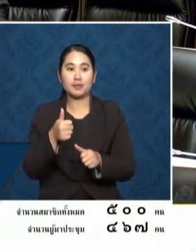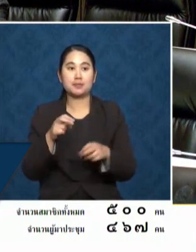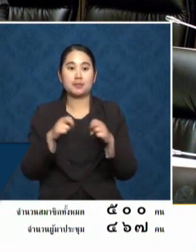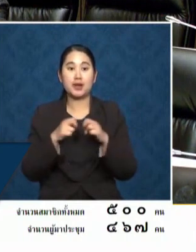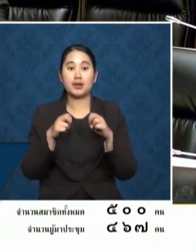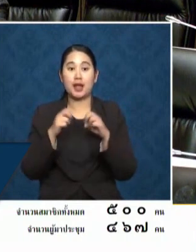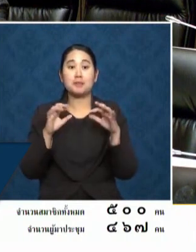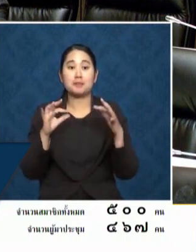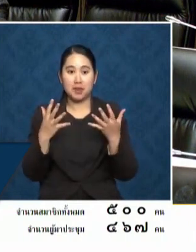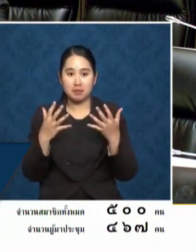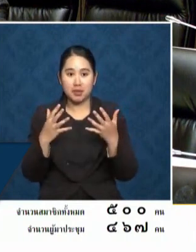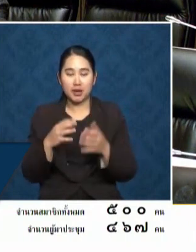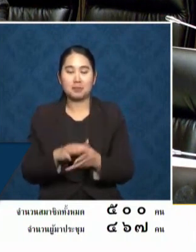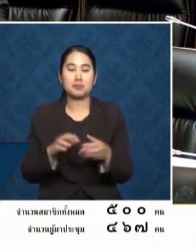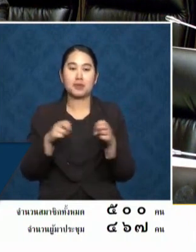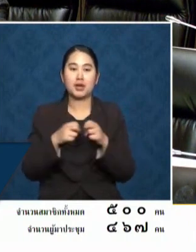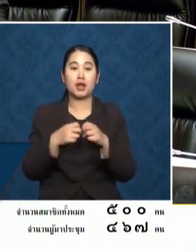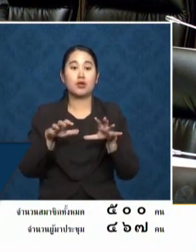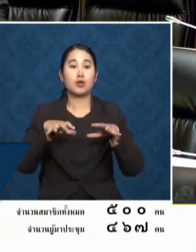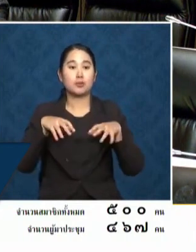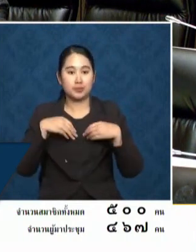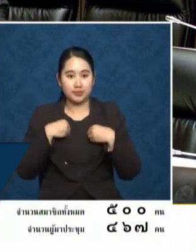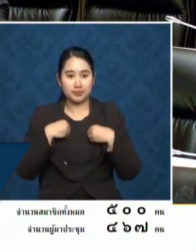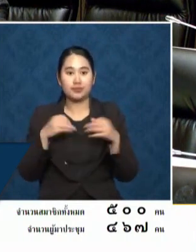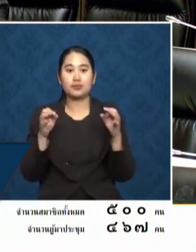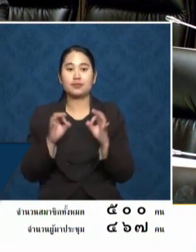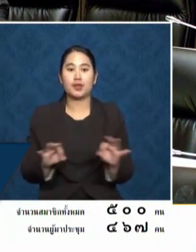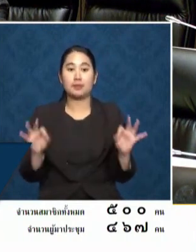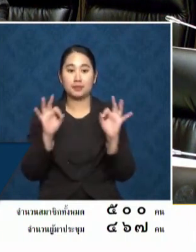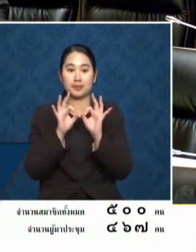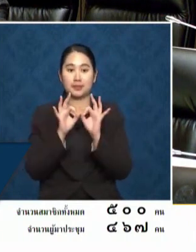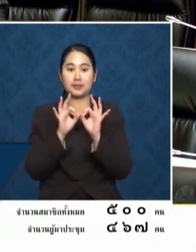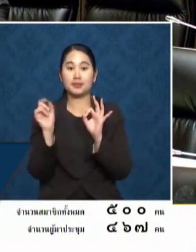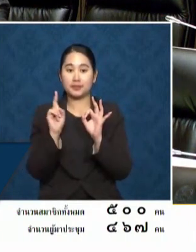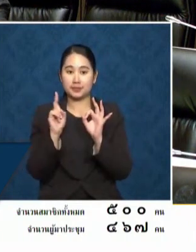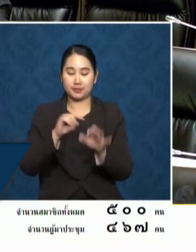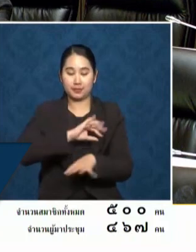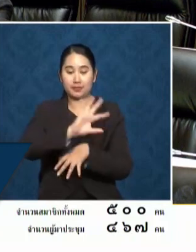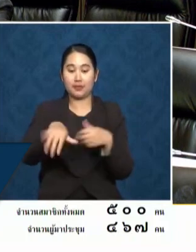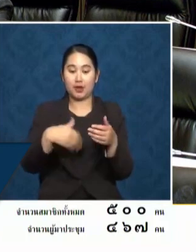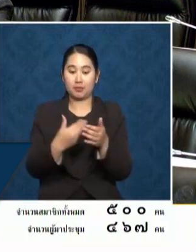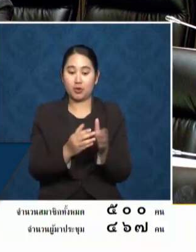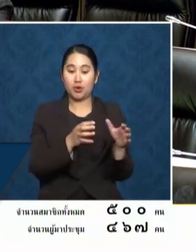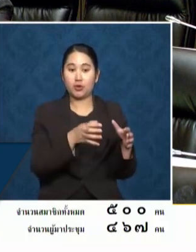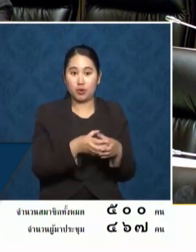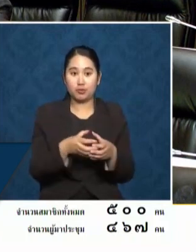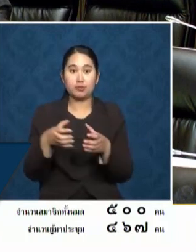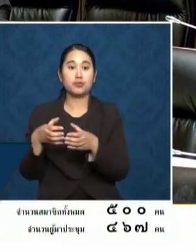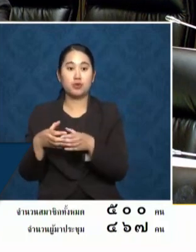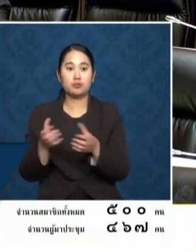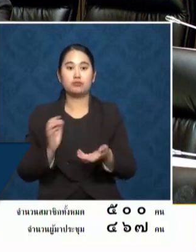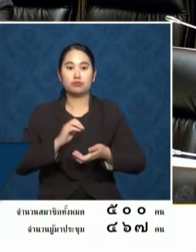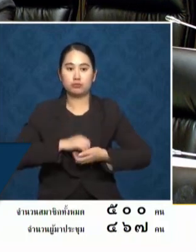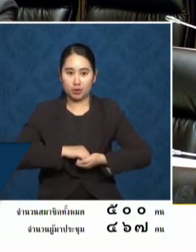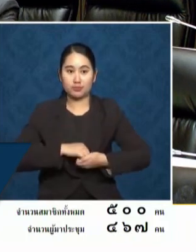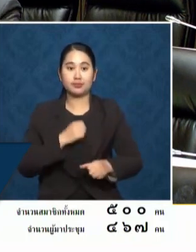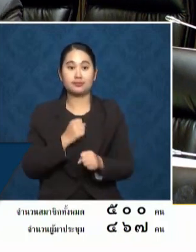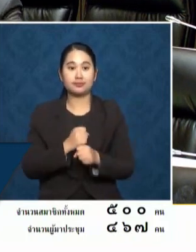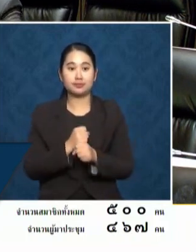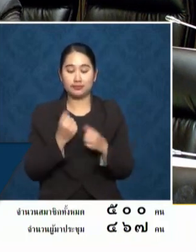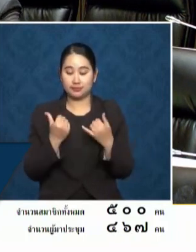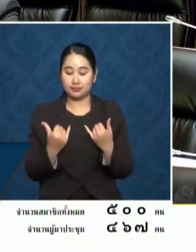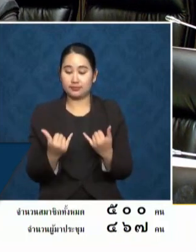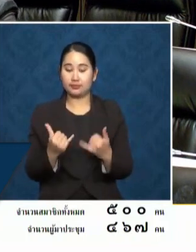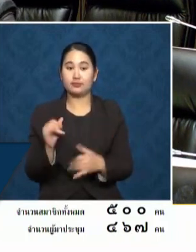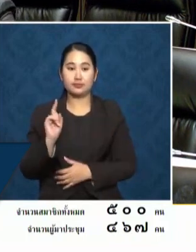ที่แตกต่างหลากหลายสิ่งสำคัญที่สุดเลยครับที่พวกเราทุกคนทุกฝ่ายต้องร่วมกันทำและทำได้ตั้งแต่ณ